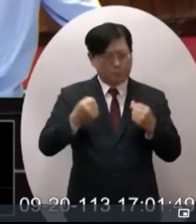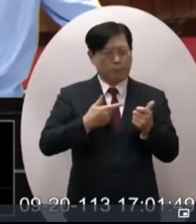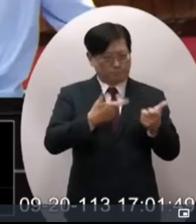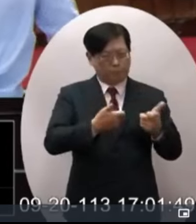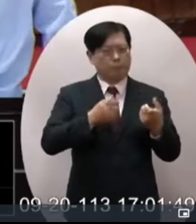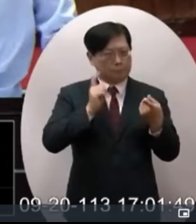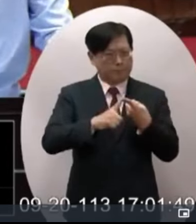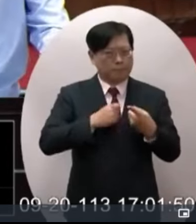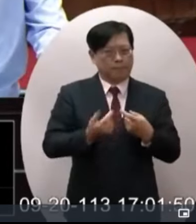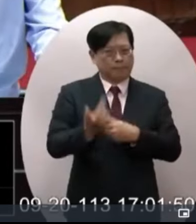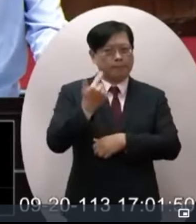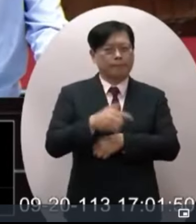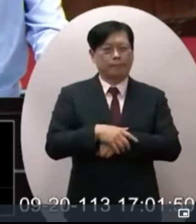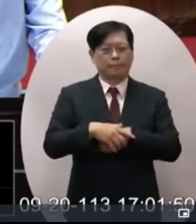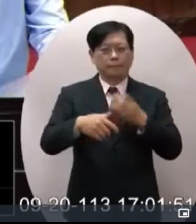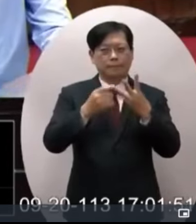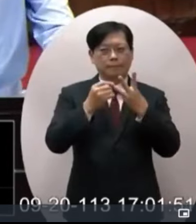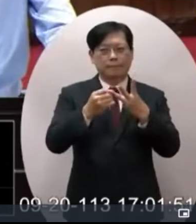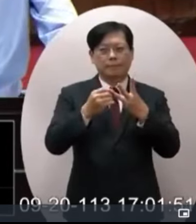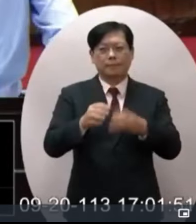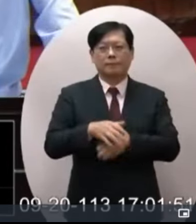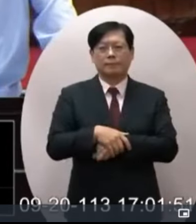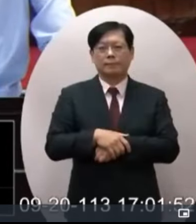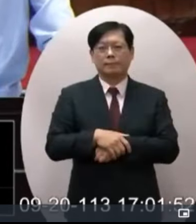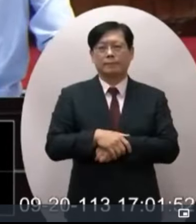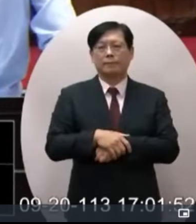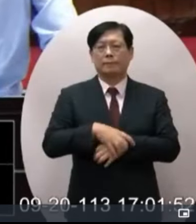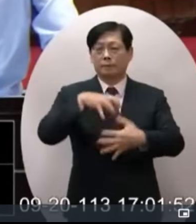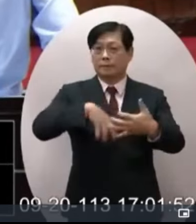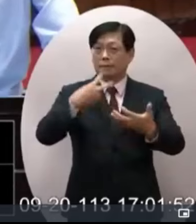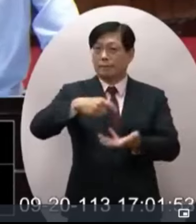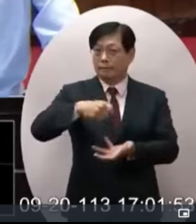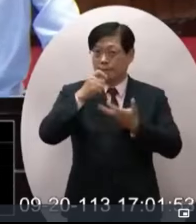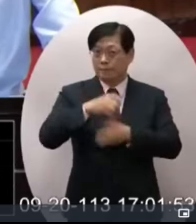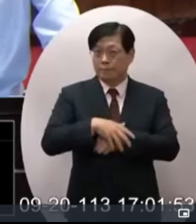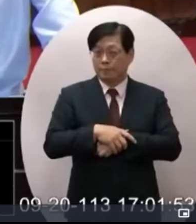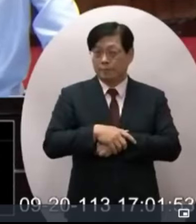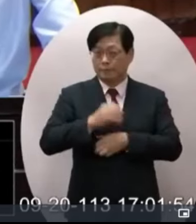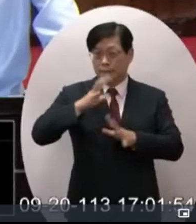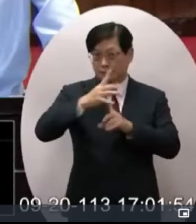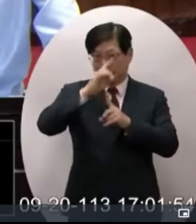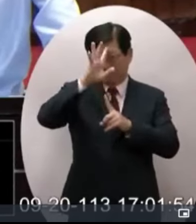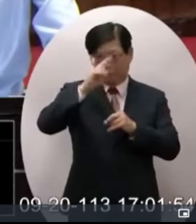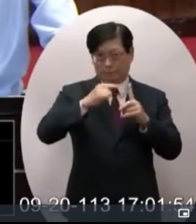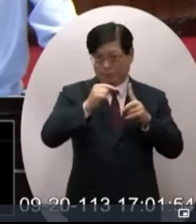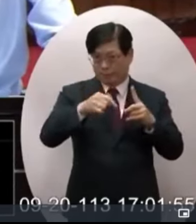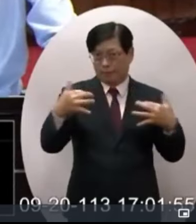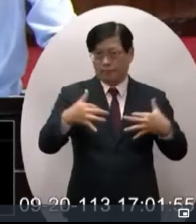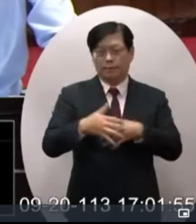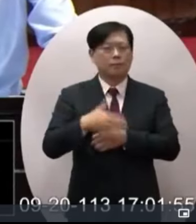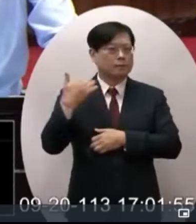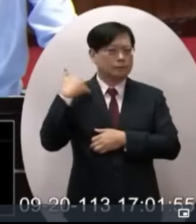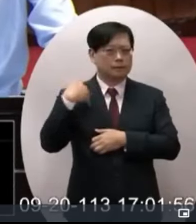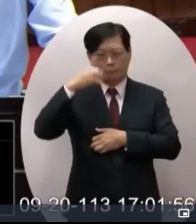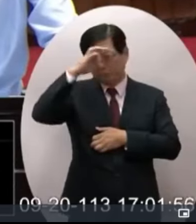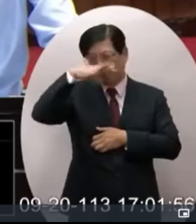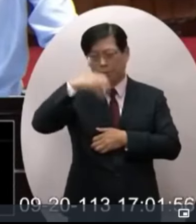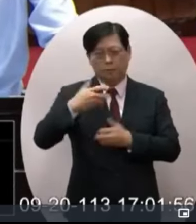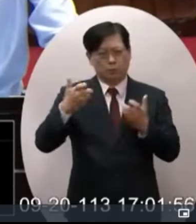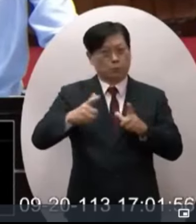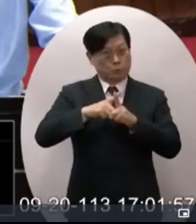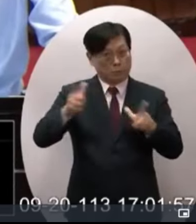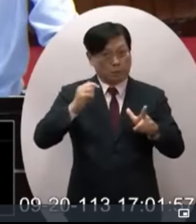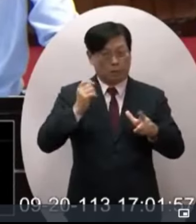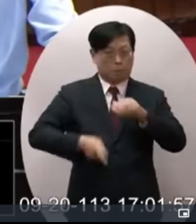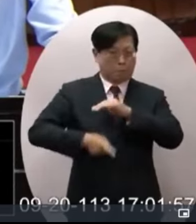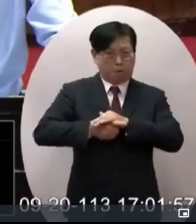就要执行。第三点，这里面特别提到有关于金帐的部分。过去我们也看到重大的刑